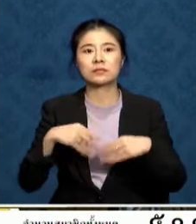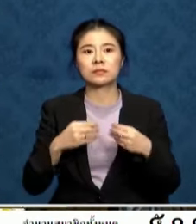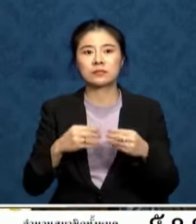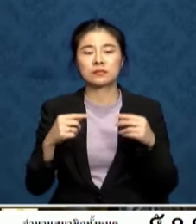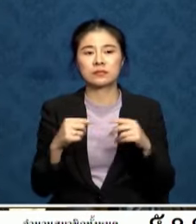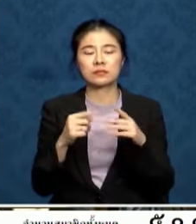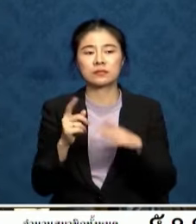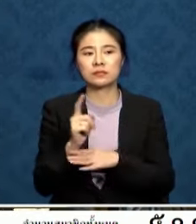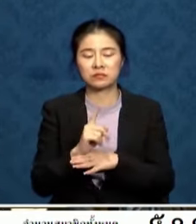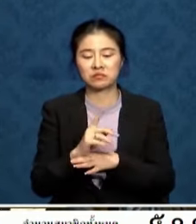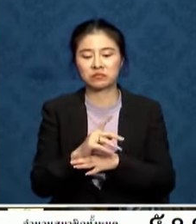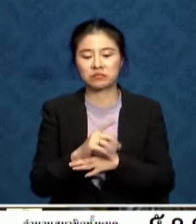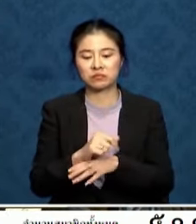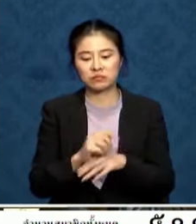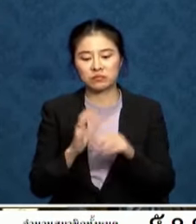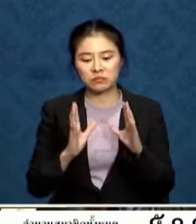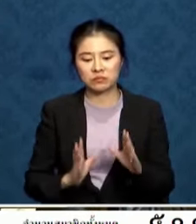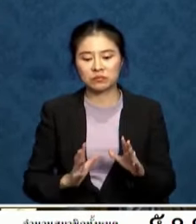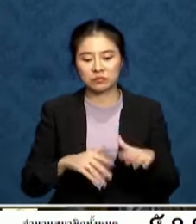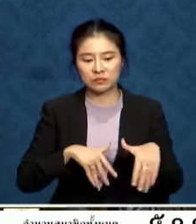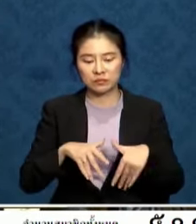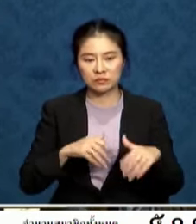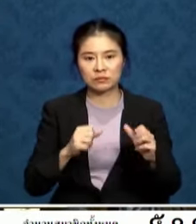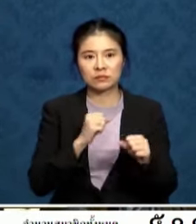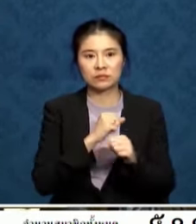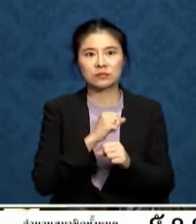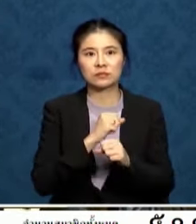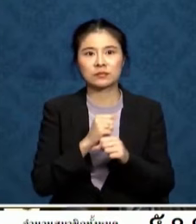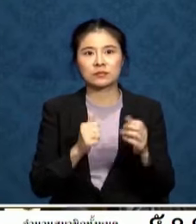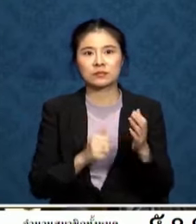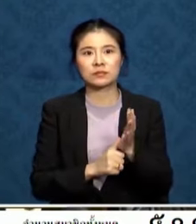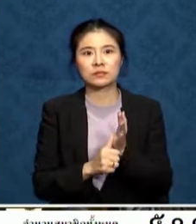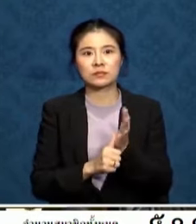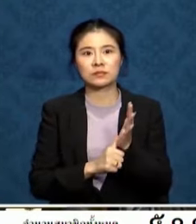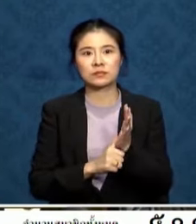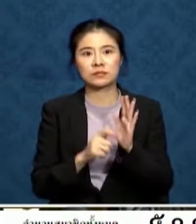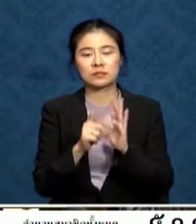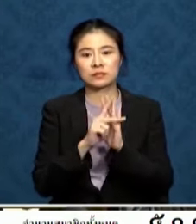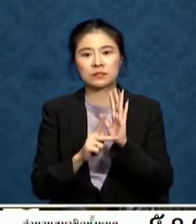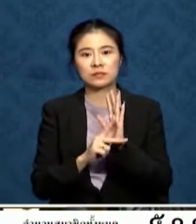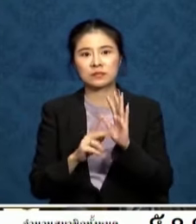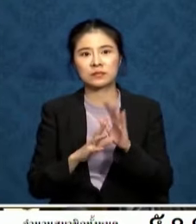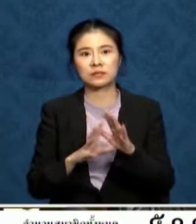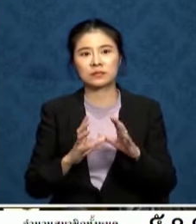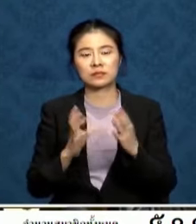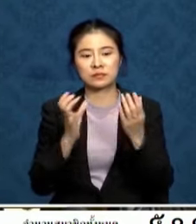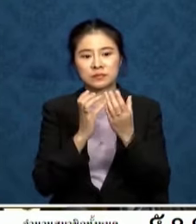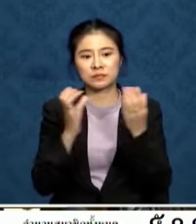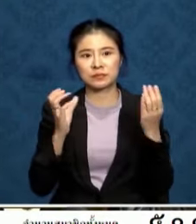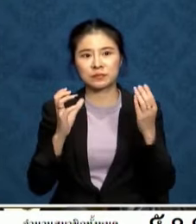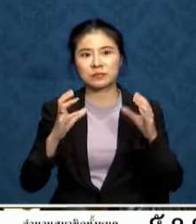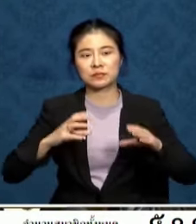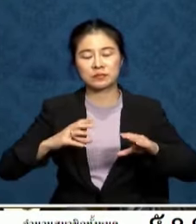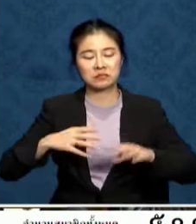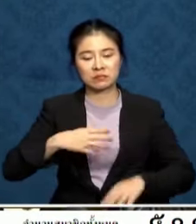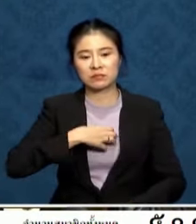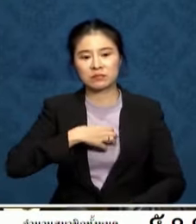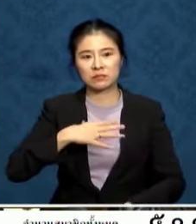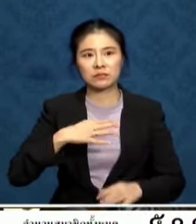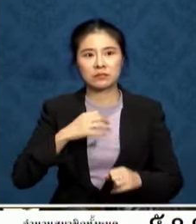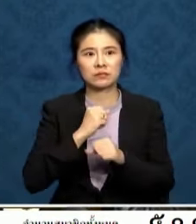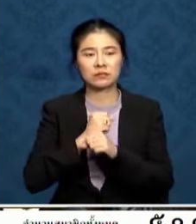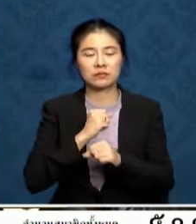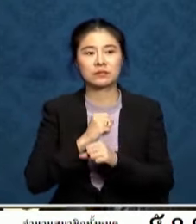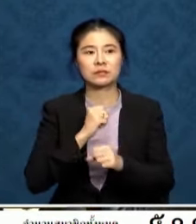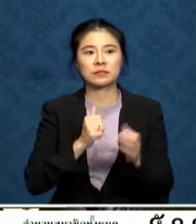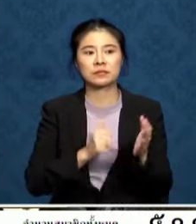ให้เกิดความชอบธรรมในการที่จะแก้ไขรัฐธรรมนูญเพียงเท่านั้นไม่ได้ตั้งใจที่จะทำให้การ